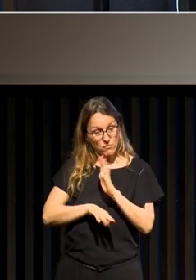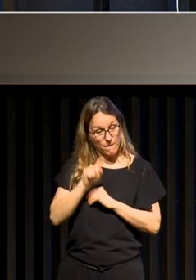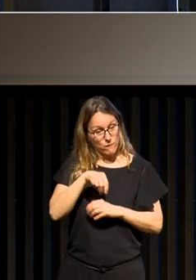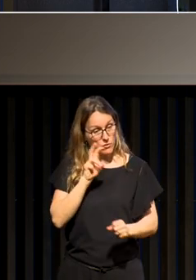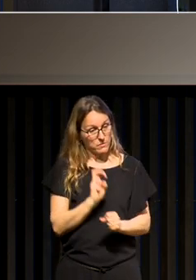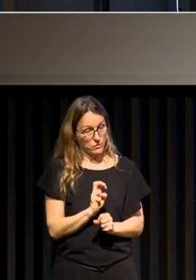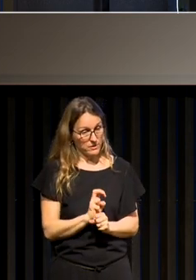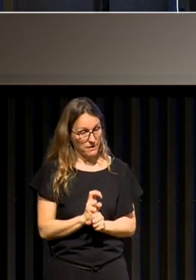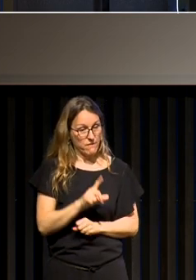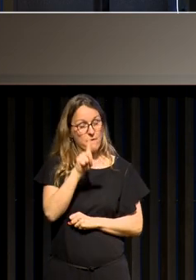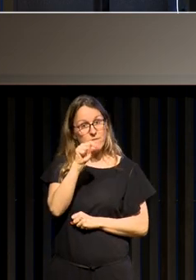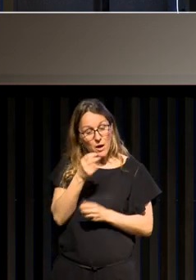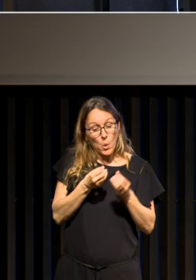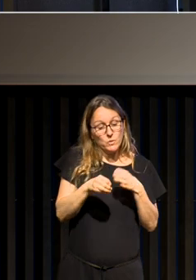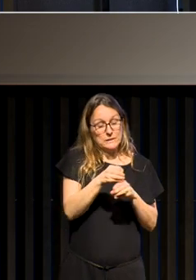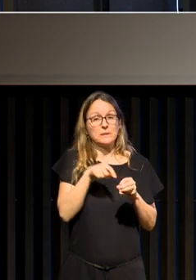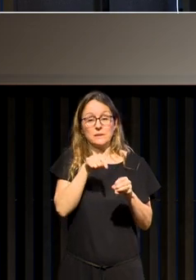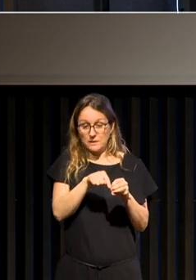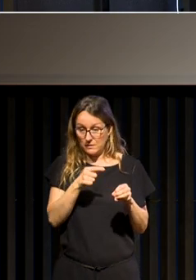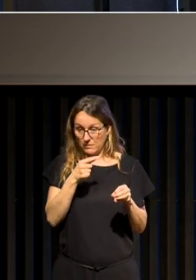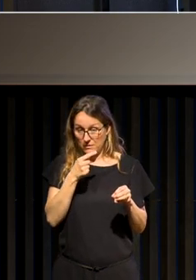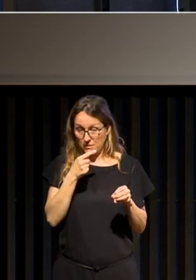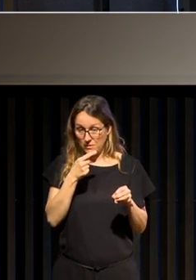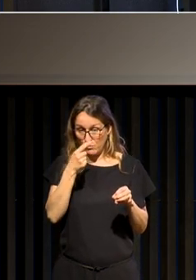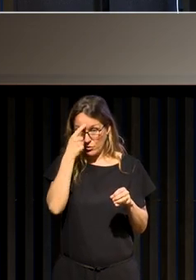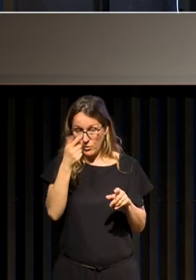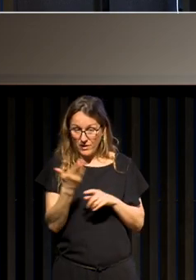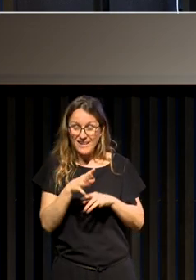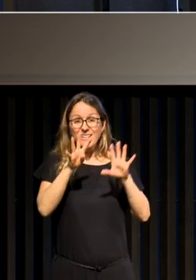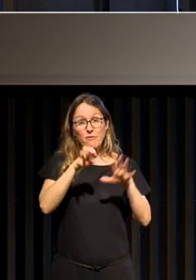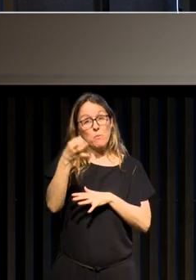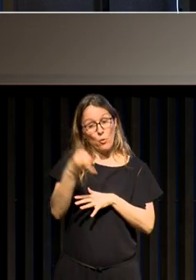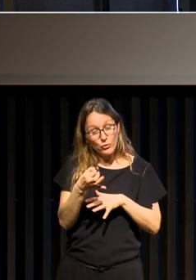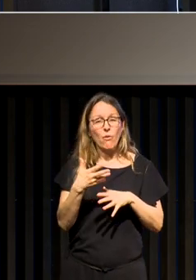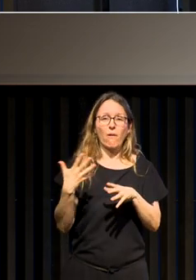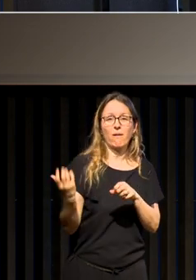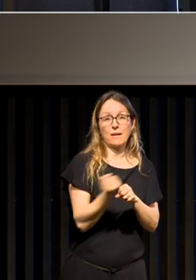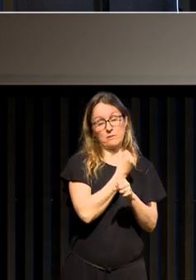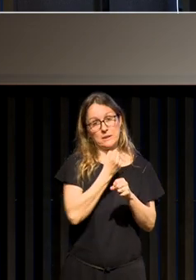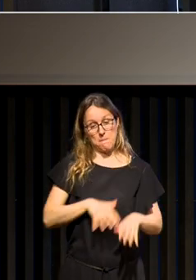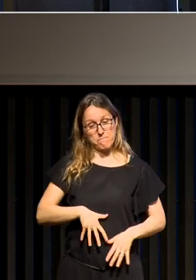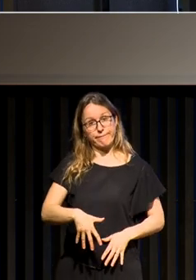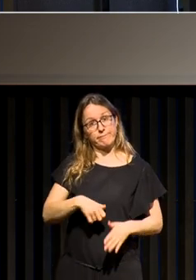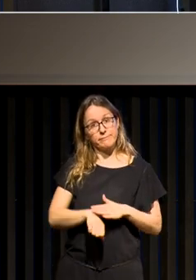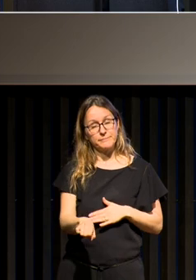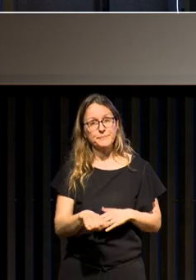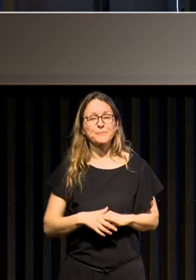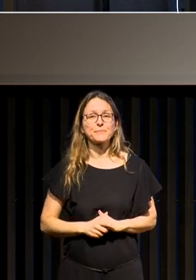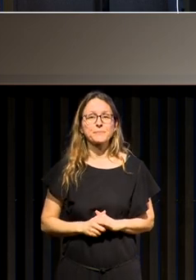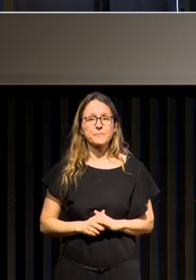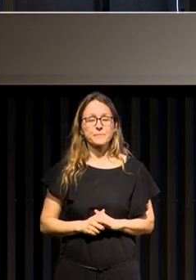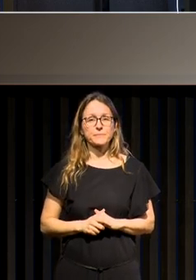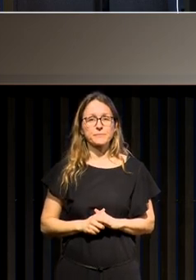20 ovocytes pour avoir une probabilité de 90% de faire un enfant avec.